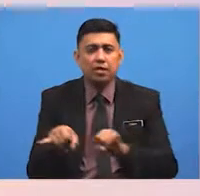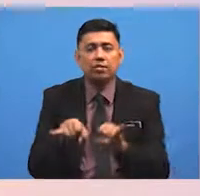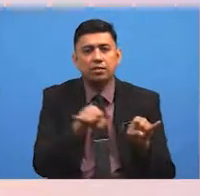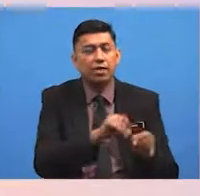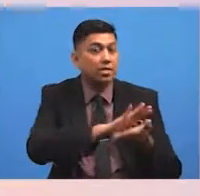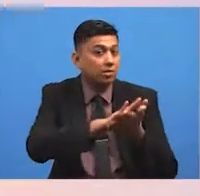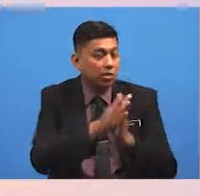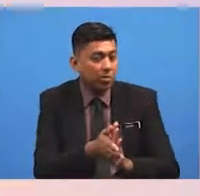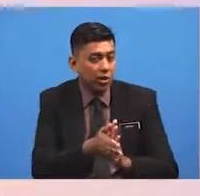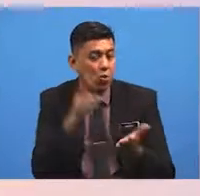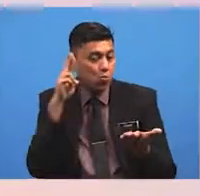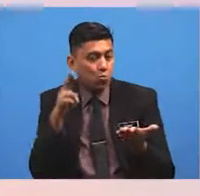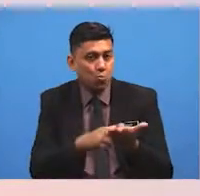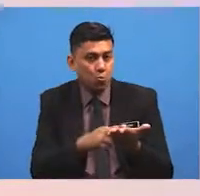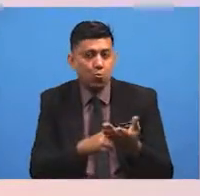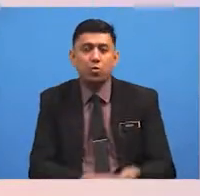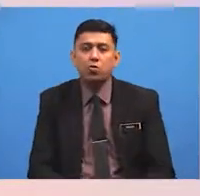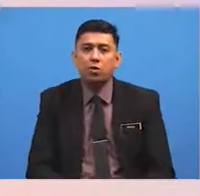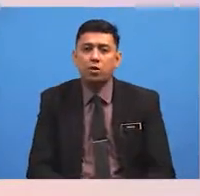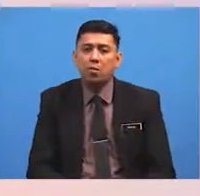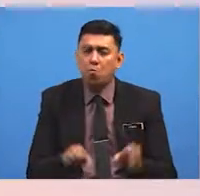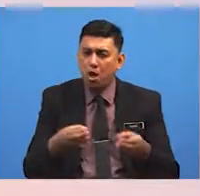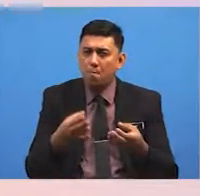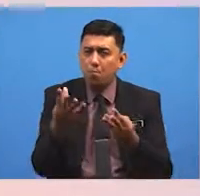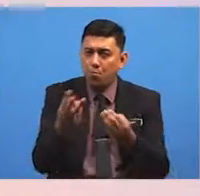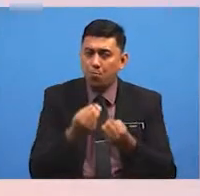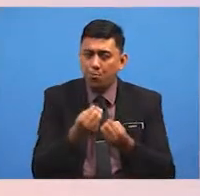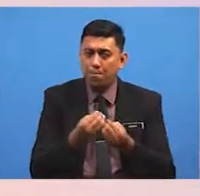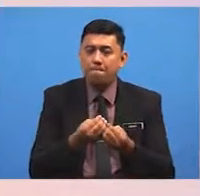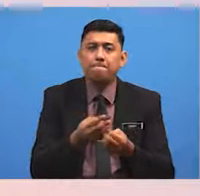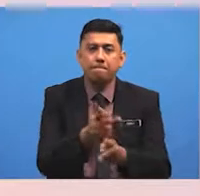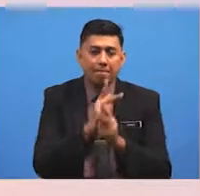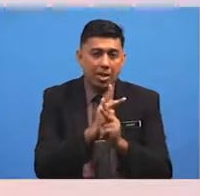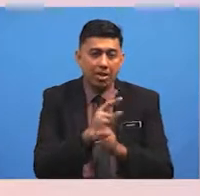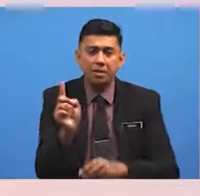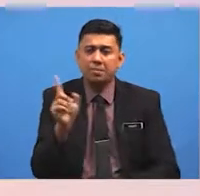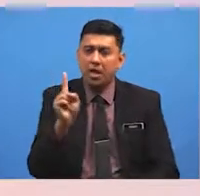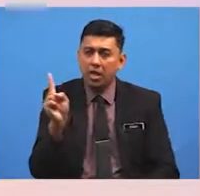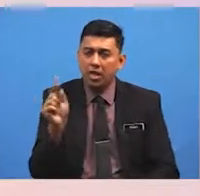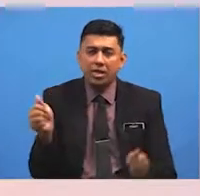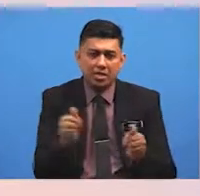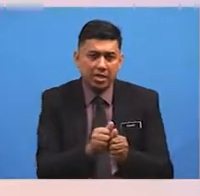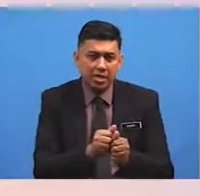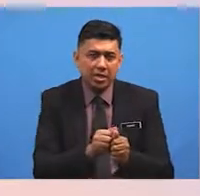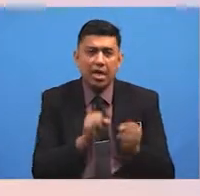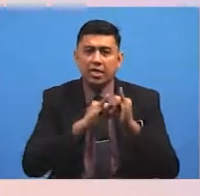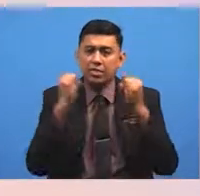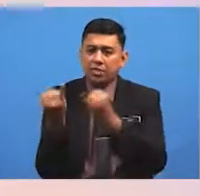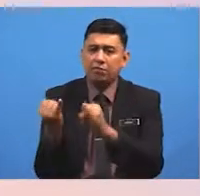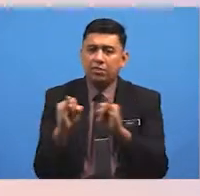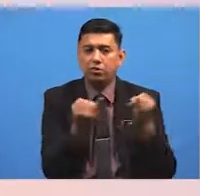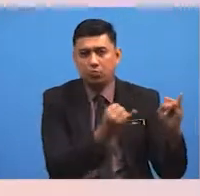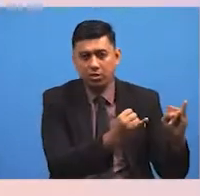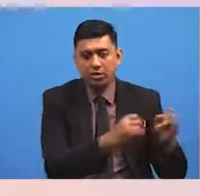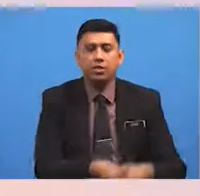dijadikan sebagai rujukan untuk membuat permohonan pinjaman dengan mana-mana institusi pun